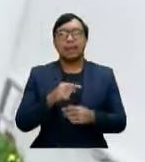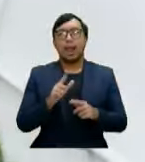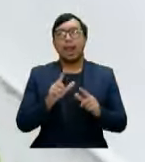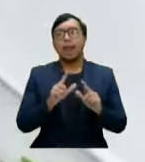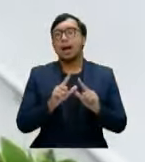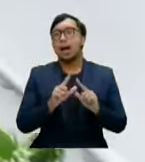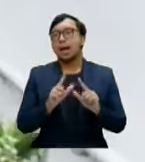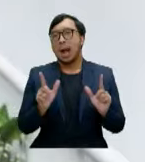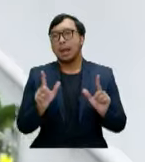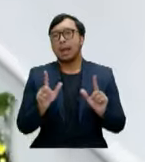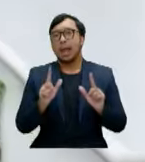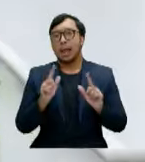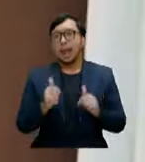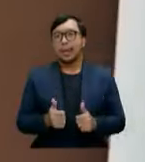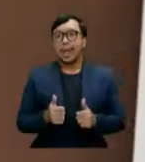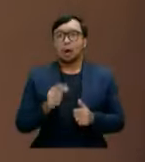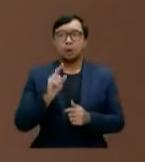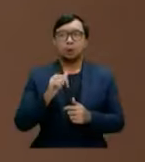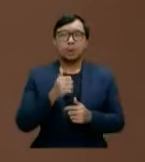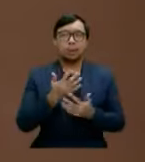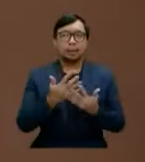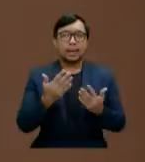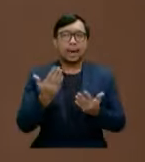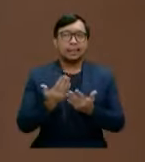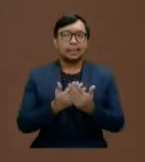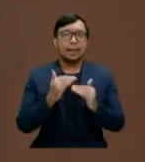bagi masyarakat berpenghasilan rendah sepertinya.